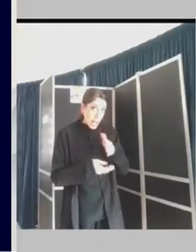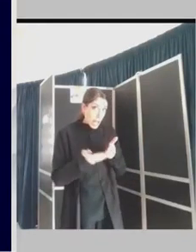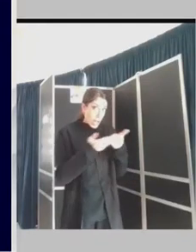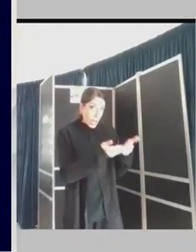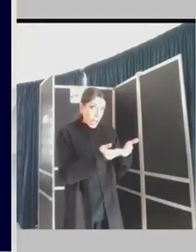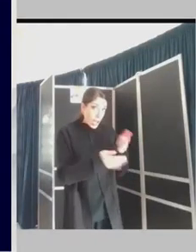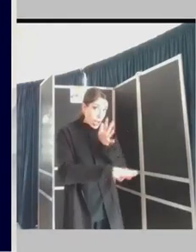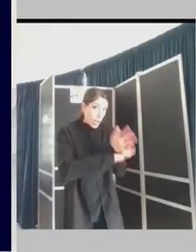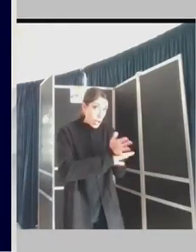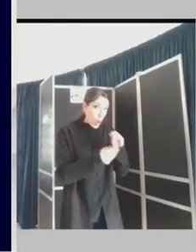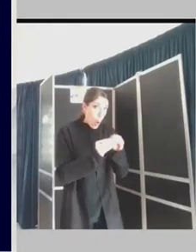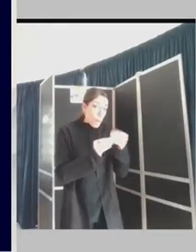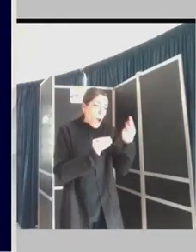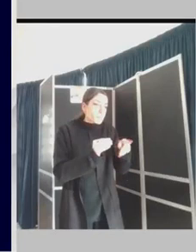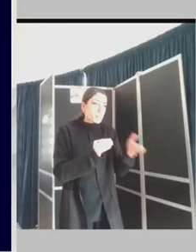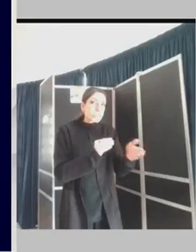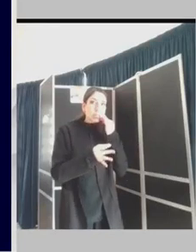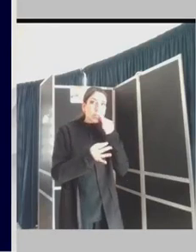E poi vabbè,